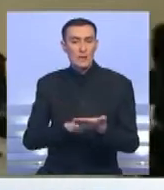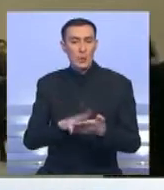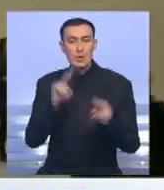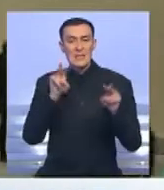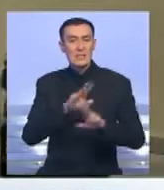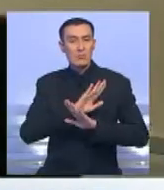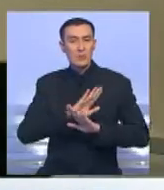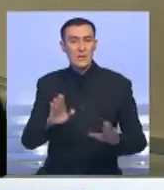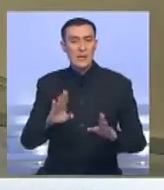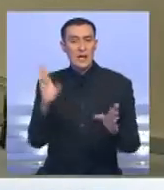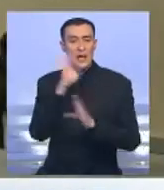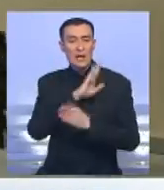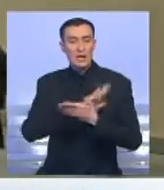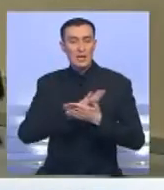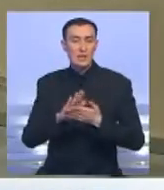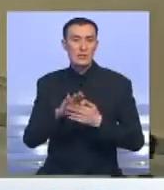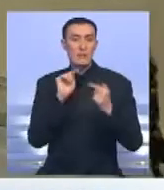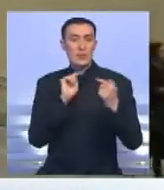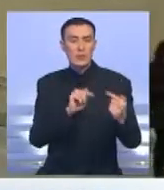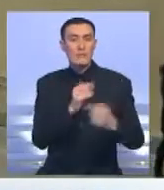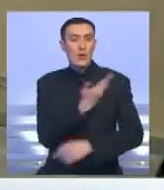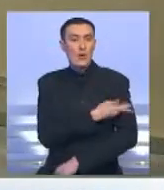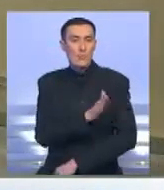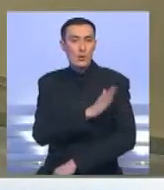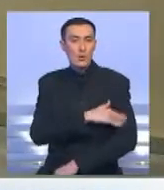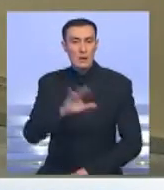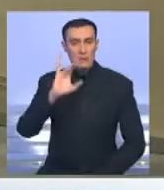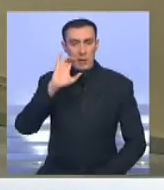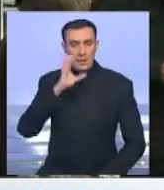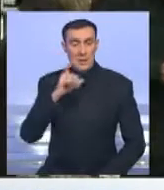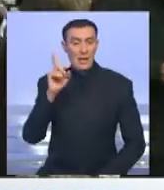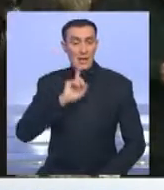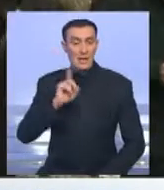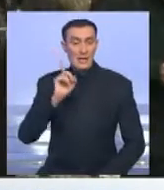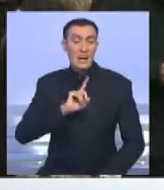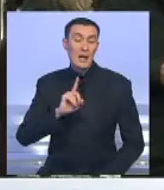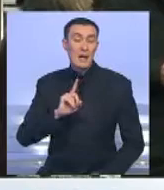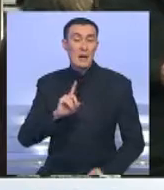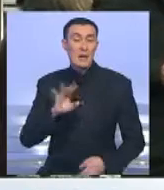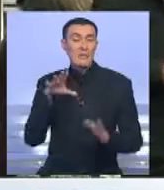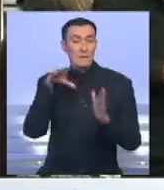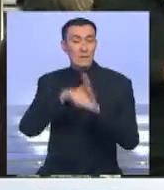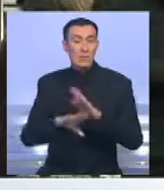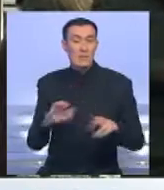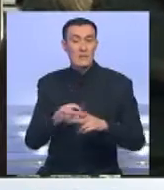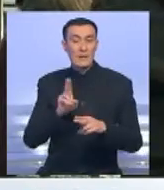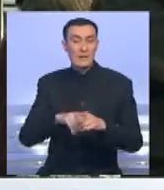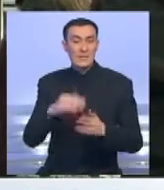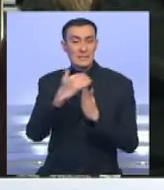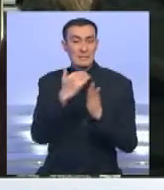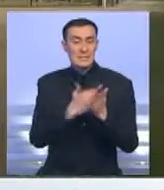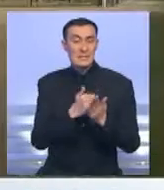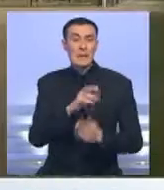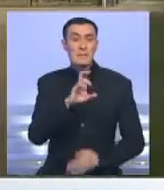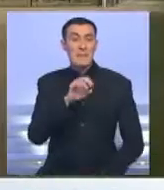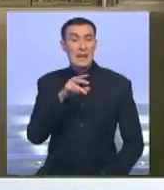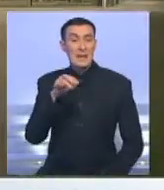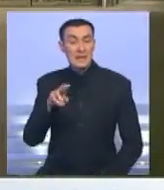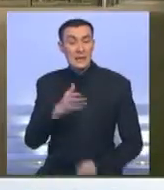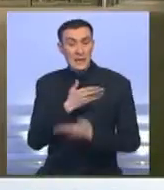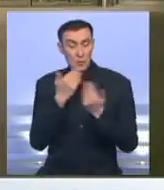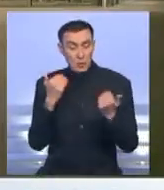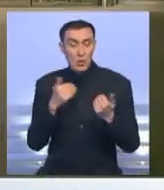несоблюдении экологических норм против Польши и Болгарии. И хотя Бельгия пока еще не входит в этот список стран-штрафников,